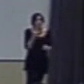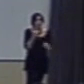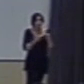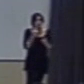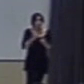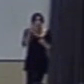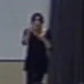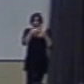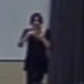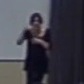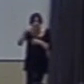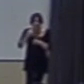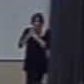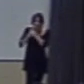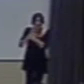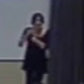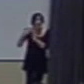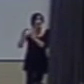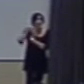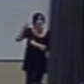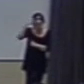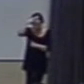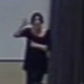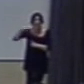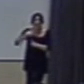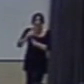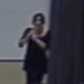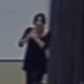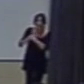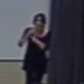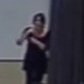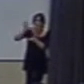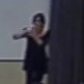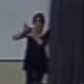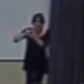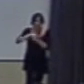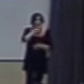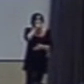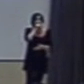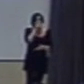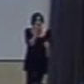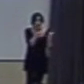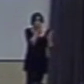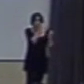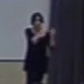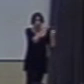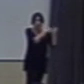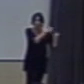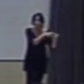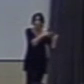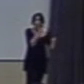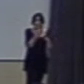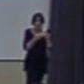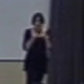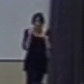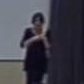Estats Units. Els vaig començar a seguir jo de prop i vaig començar a retransmetre-ho a Twitter. Bueno, ara explicaré una mica tota una sèrie de coses que m'he anat trobant en